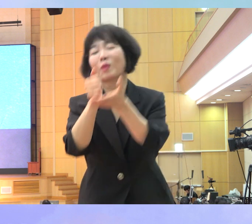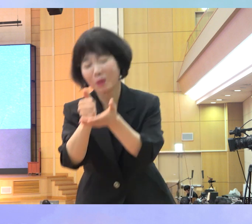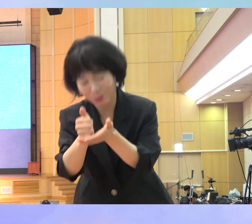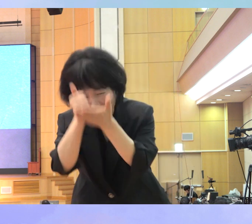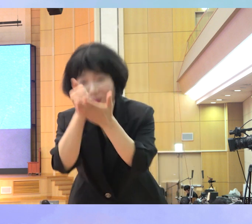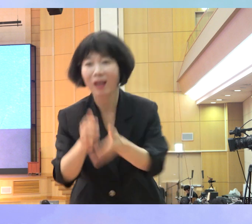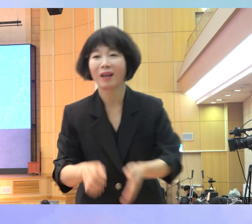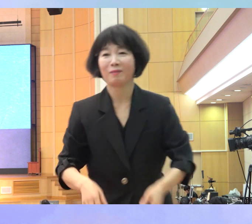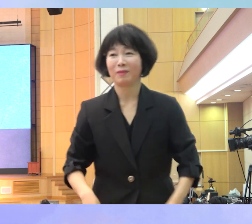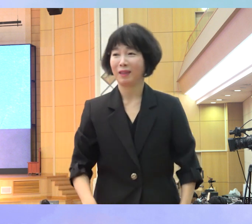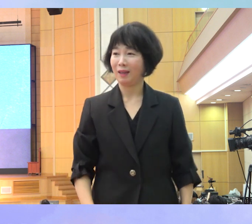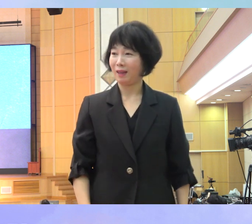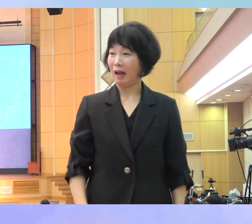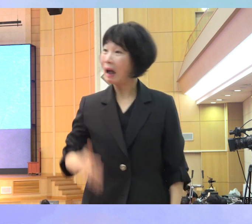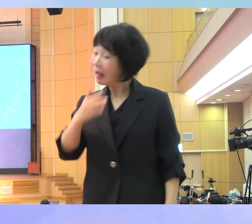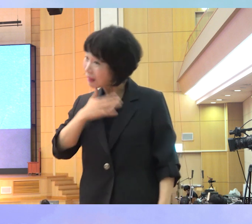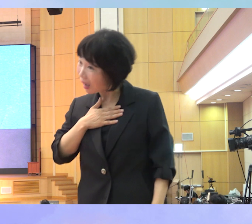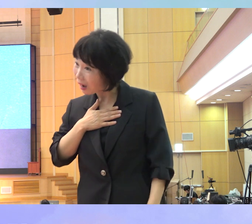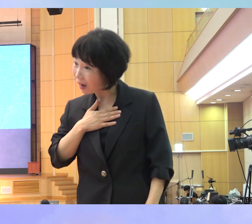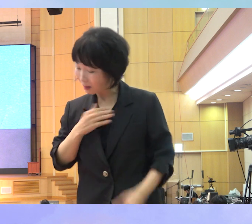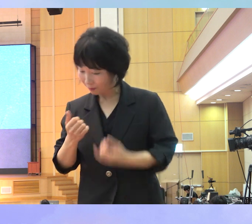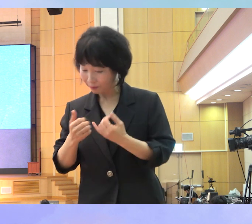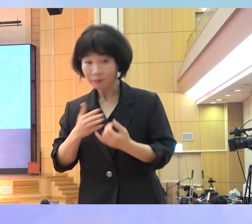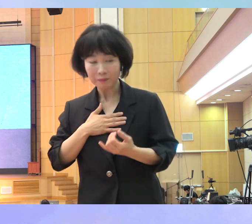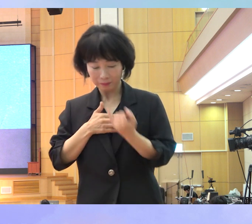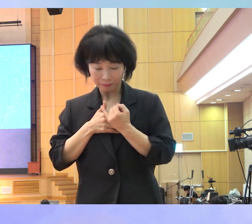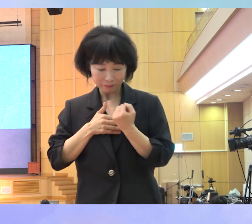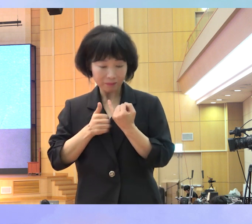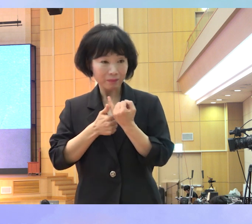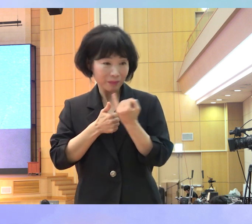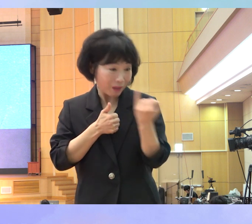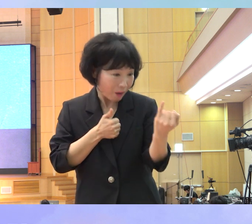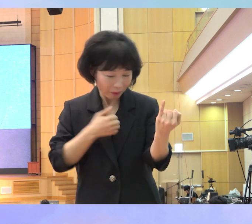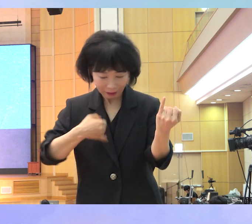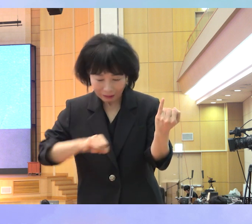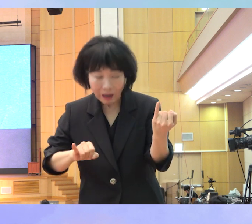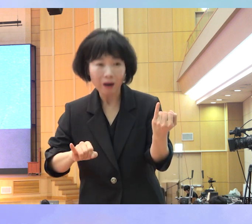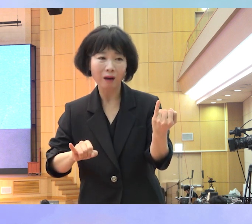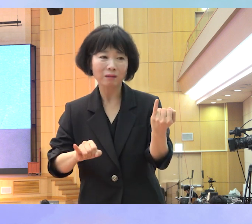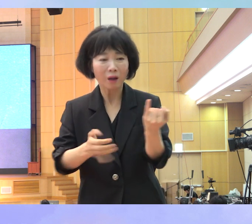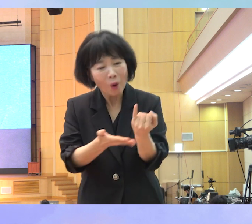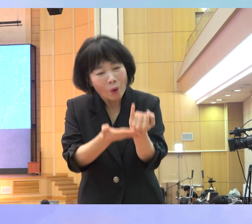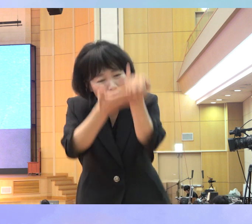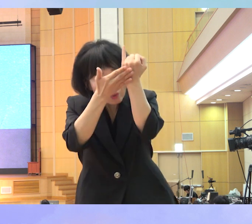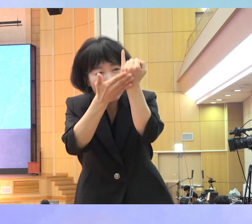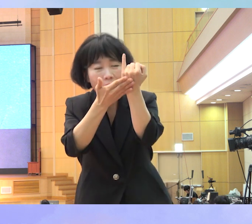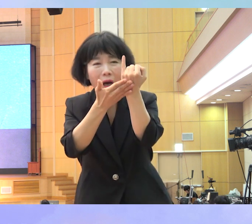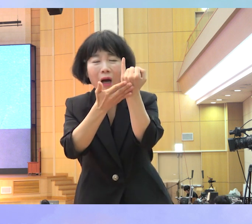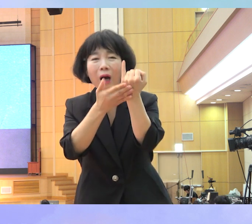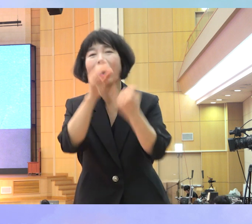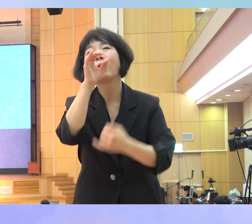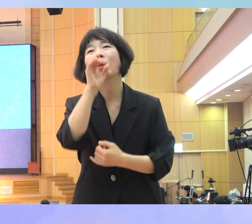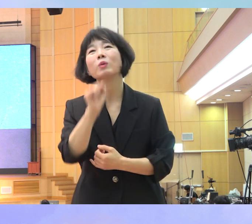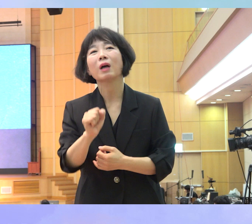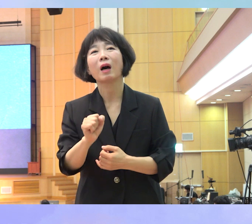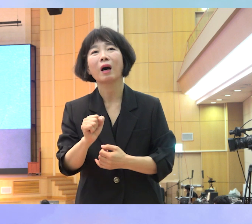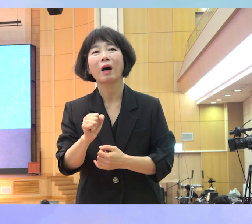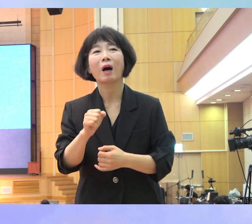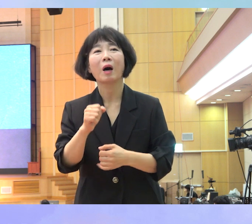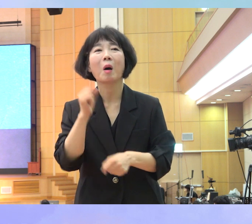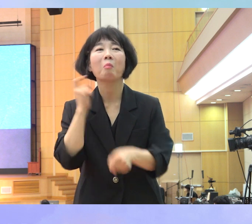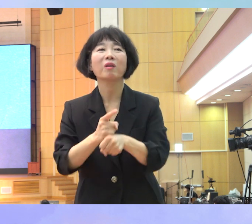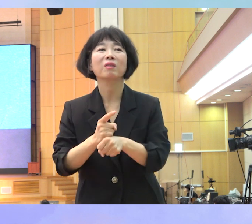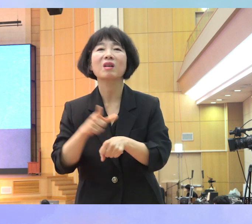저도 우리 자녀들한테, 우리 아내에게 처음부터 좀 존대를 했으면 어땠을까, 이런 사실 아쉬움도 살짝 남아요. 근데 지금은